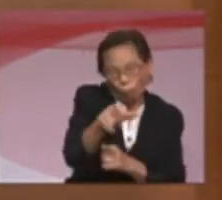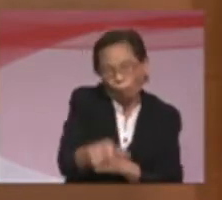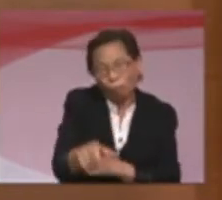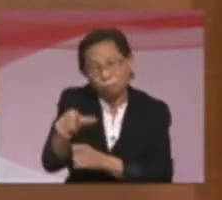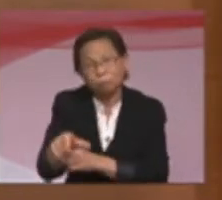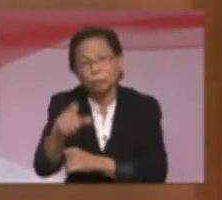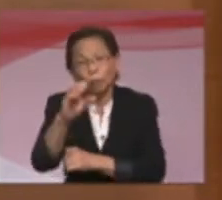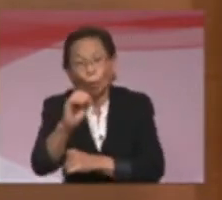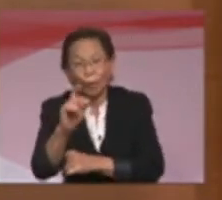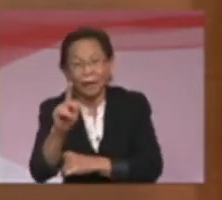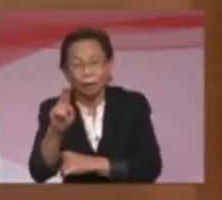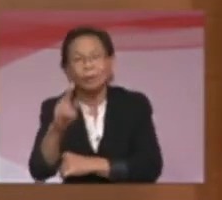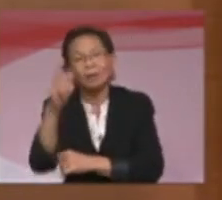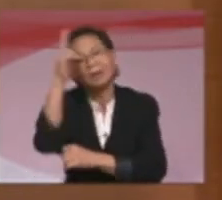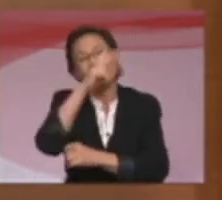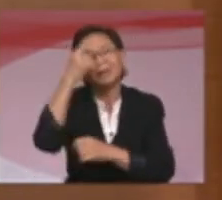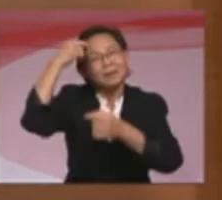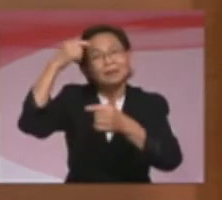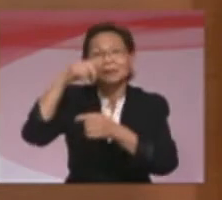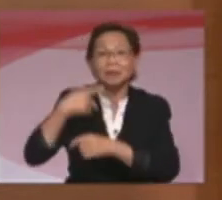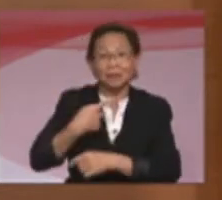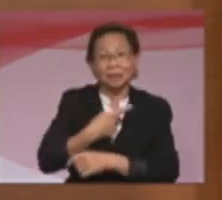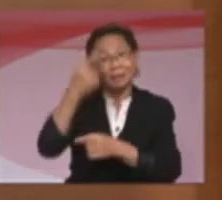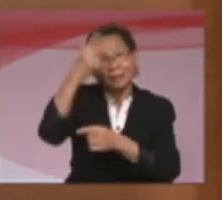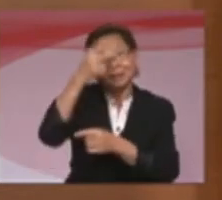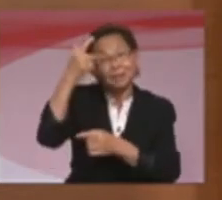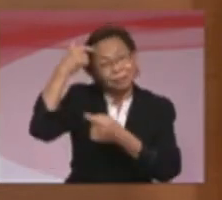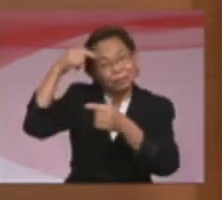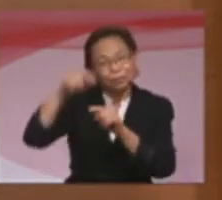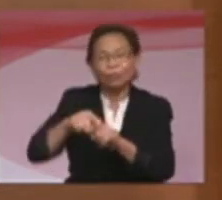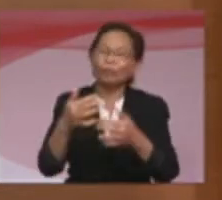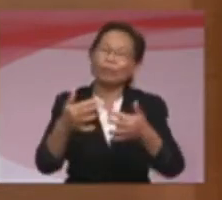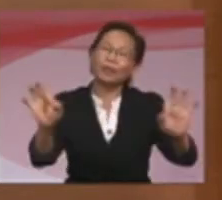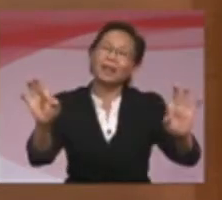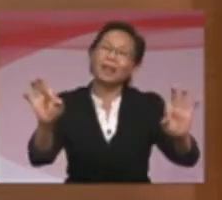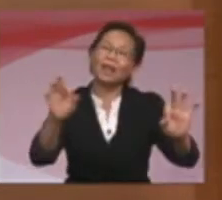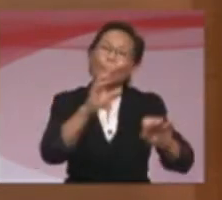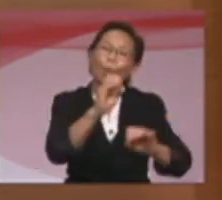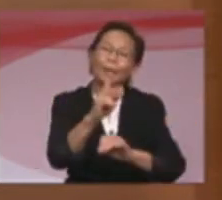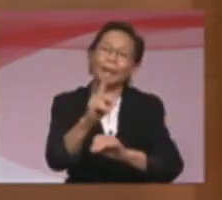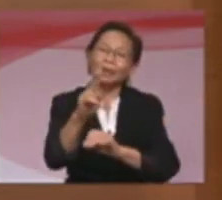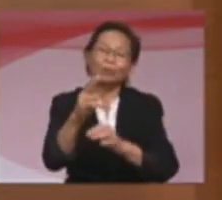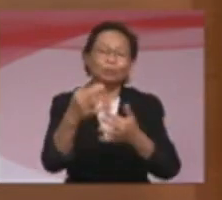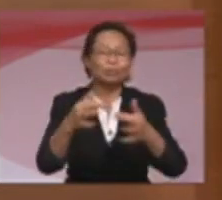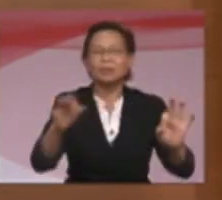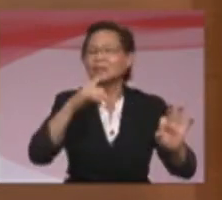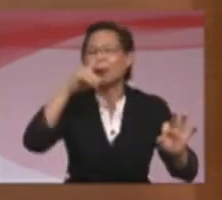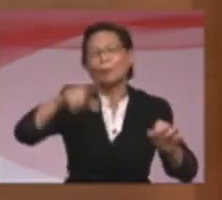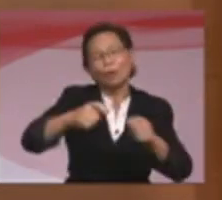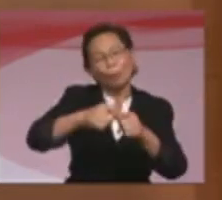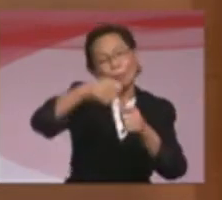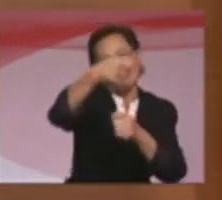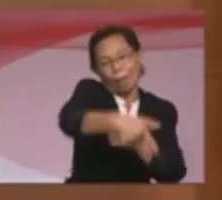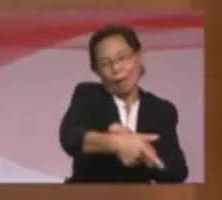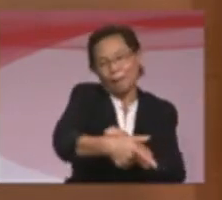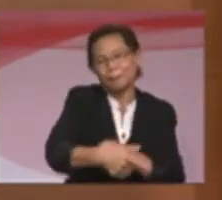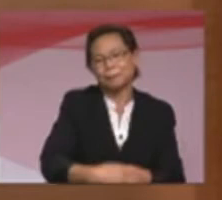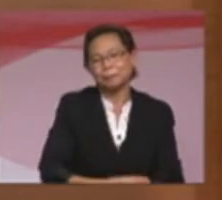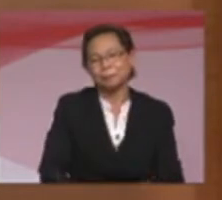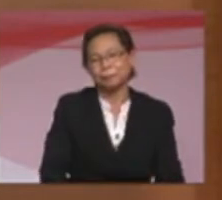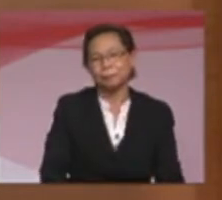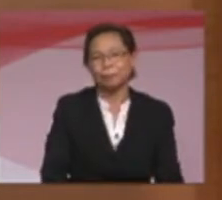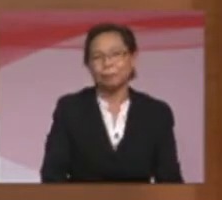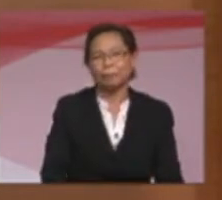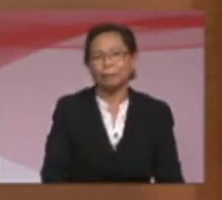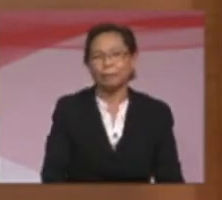OKU, kerajaan telah bersetuju untuk mengecualikan mereka daripada sebarang kos